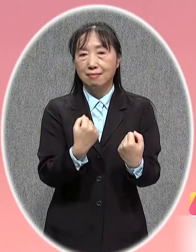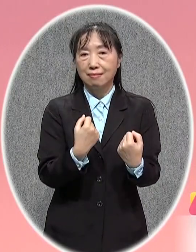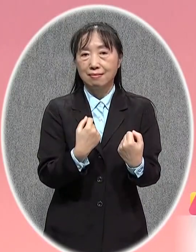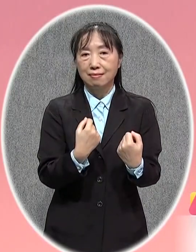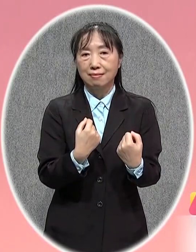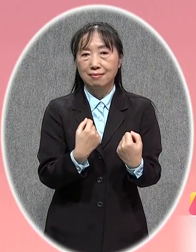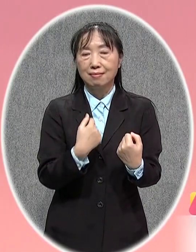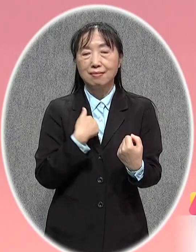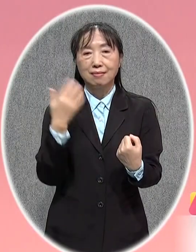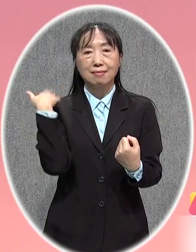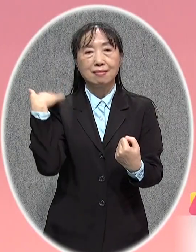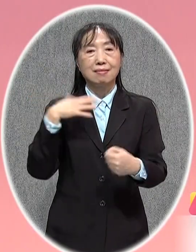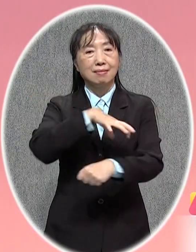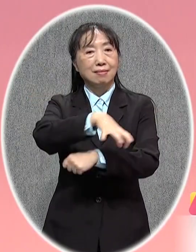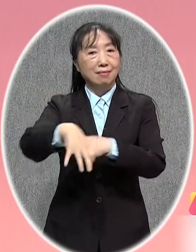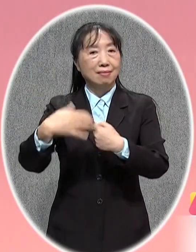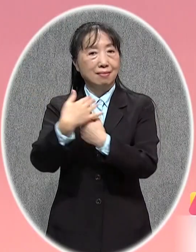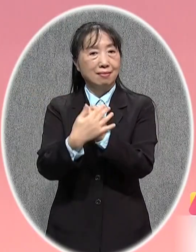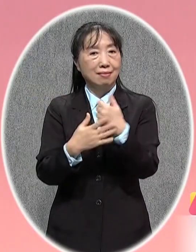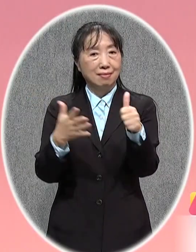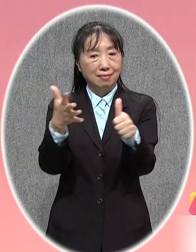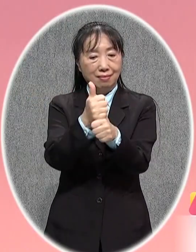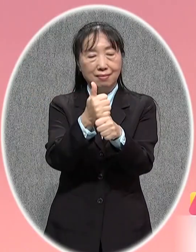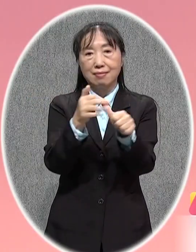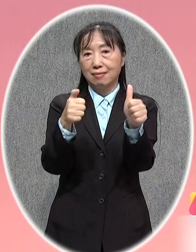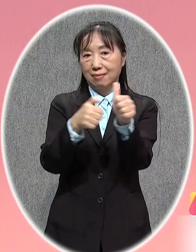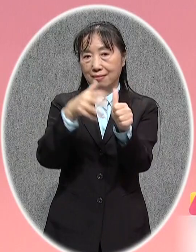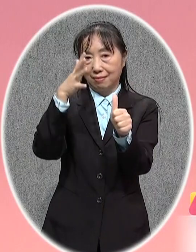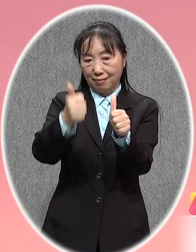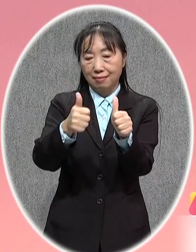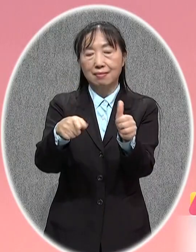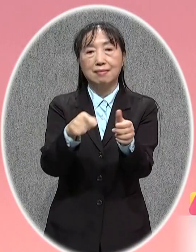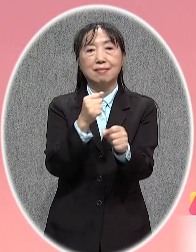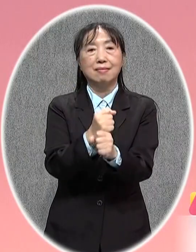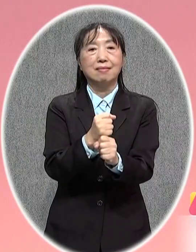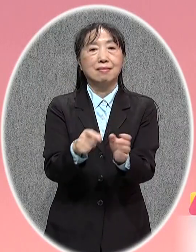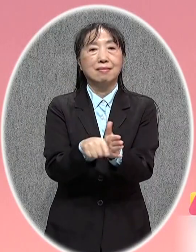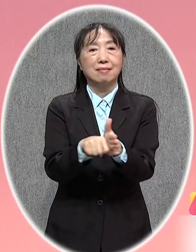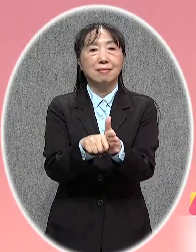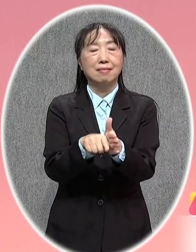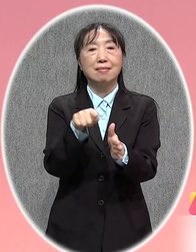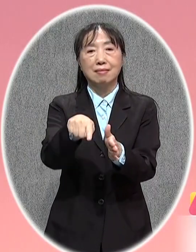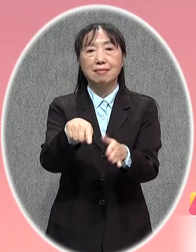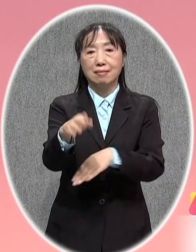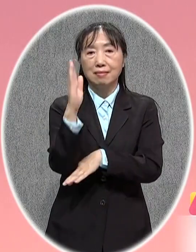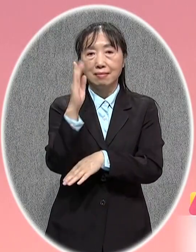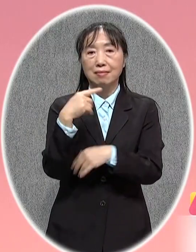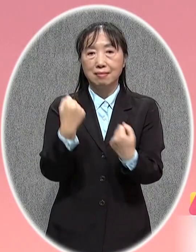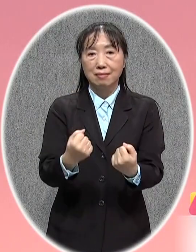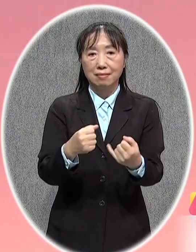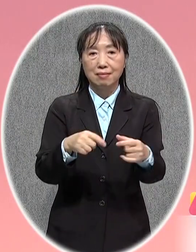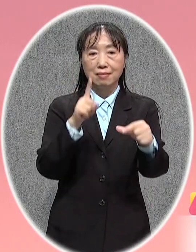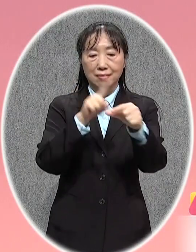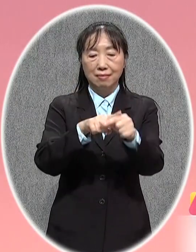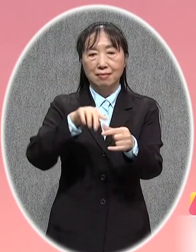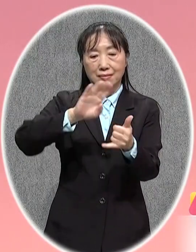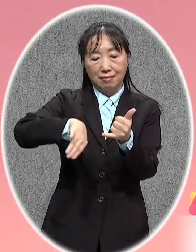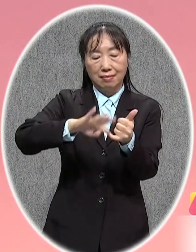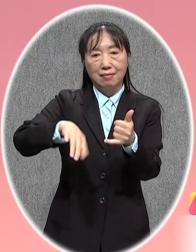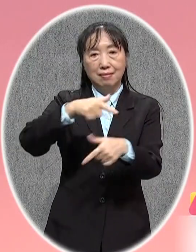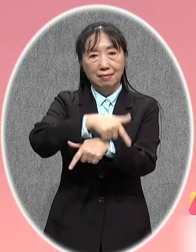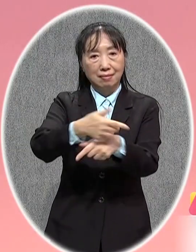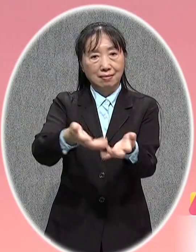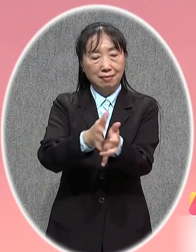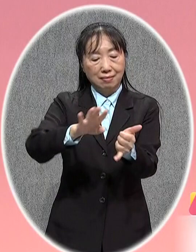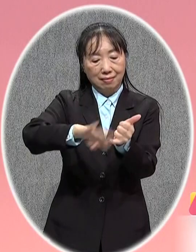是在环保署副署长的任内，因为政府那时候中南部的这个空污的议题非常